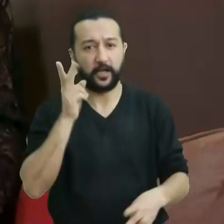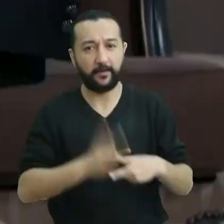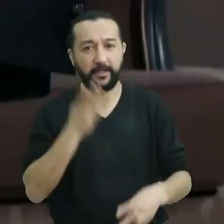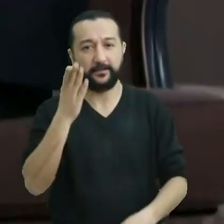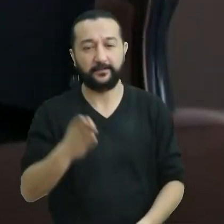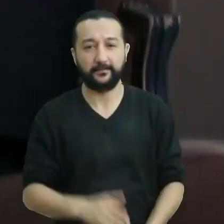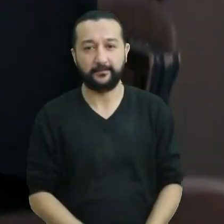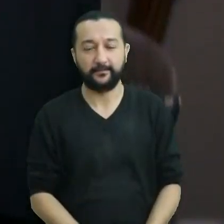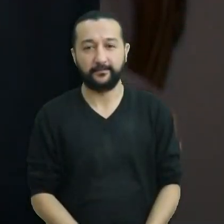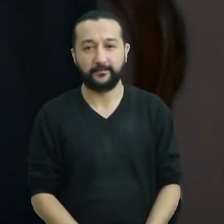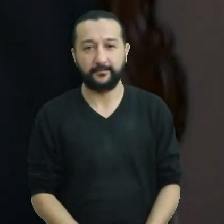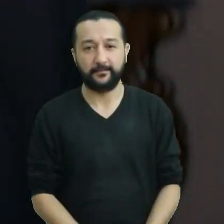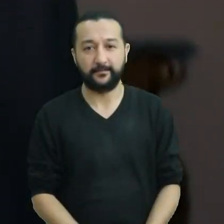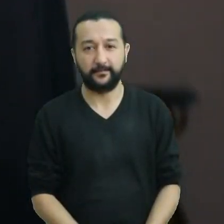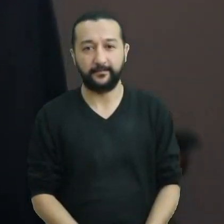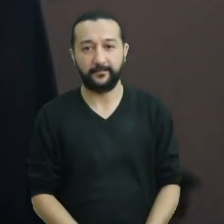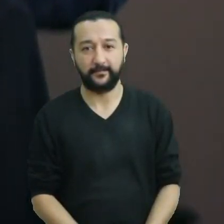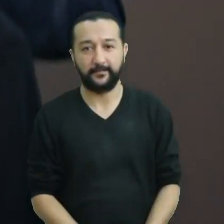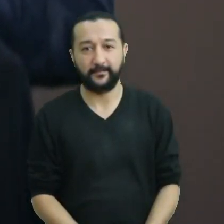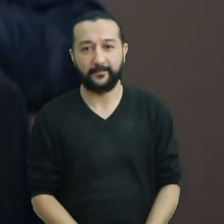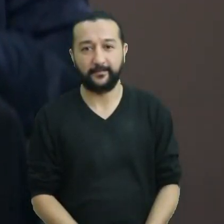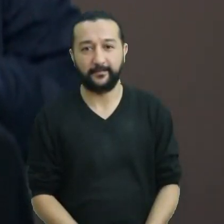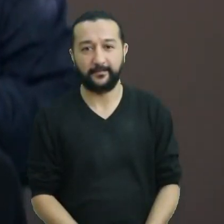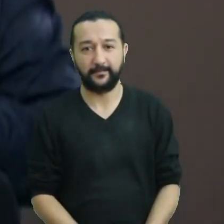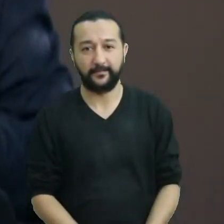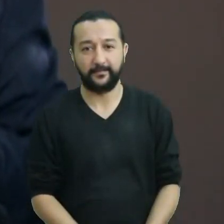şimdi bu? Sarp'ın elinde de siyah bir takım elbise.